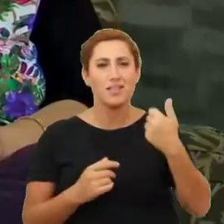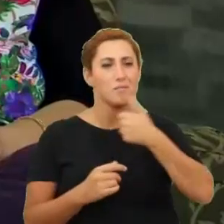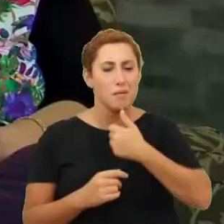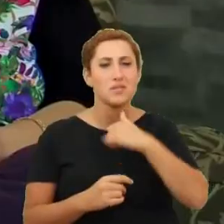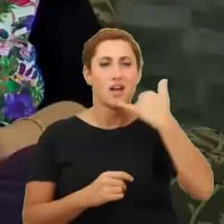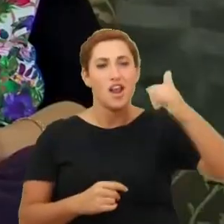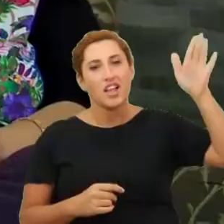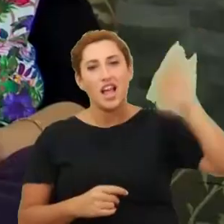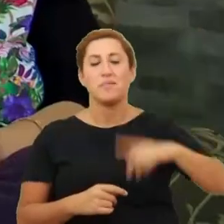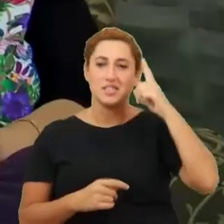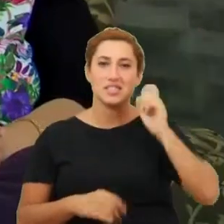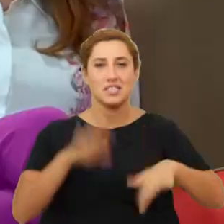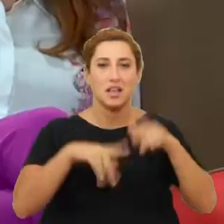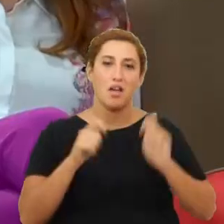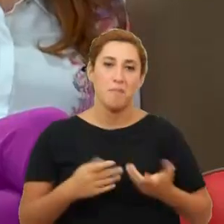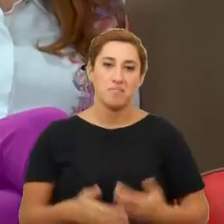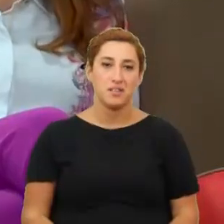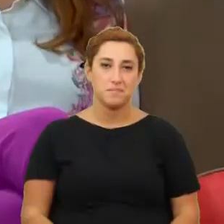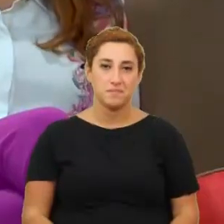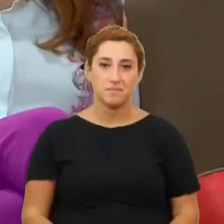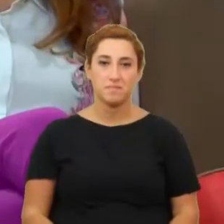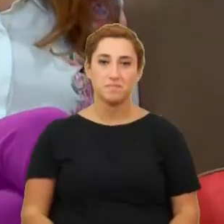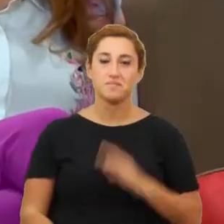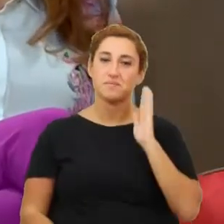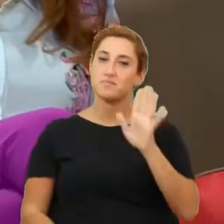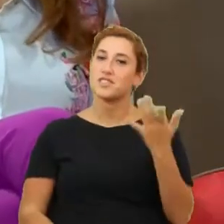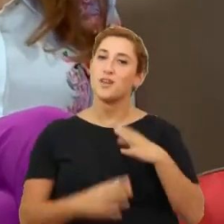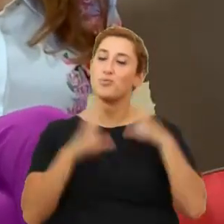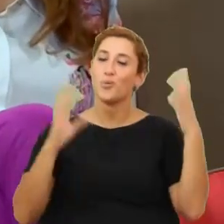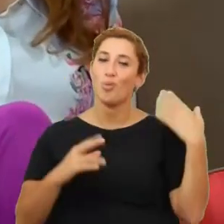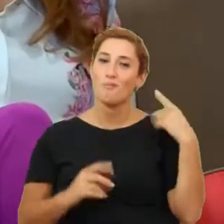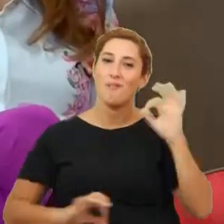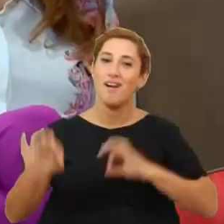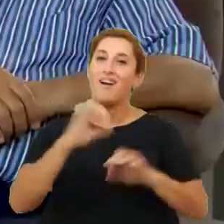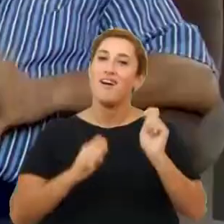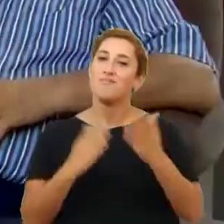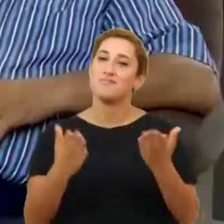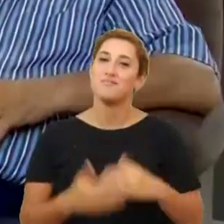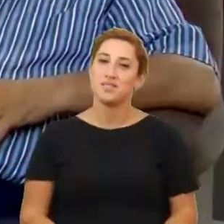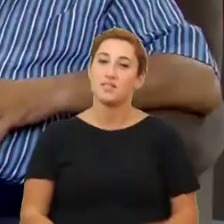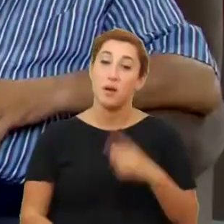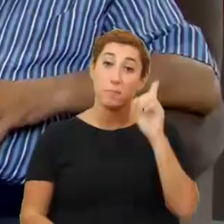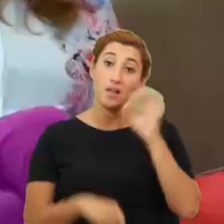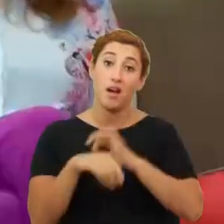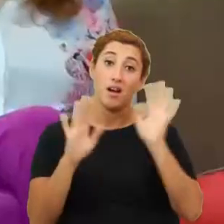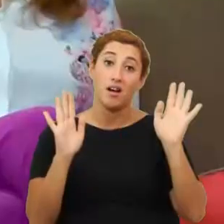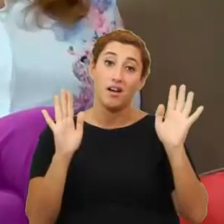Annesiyle babasını gelmeye ikna etti. Ulan ne büyük numara çevirmişsiniz ha. Ama bir